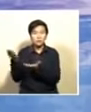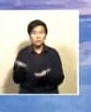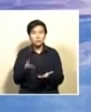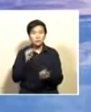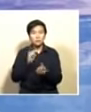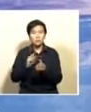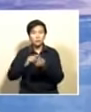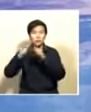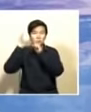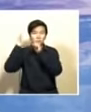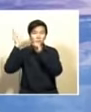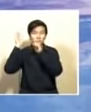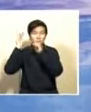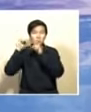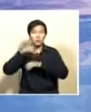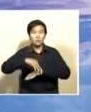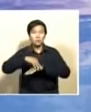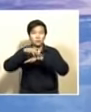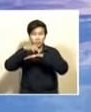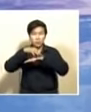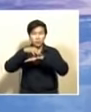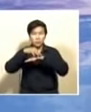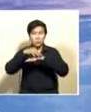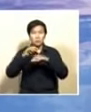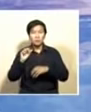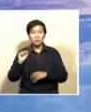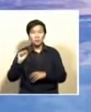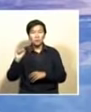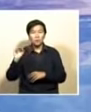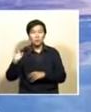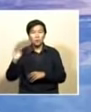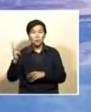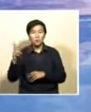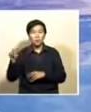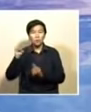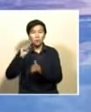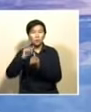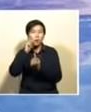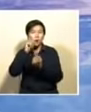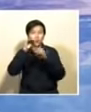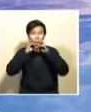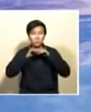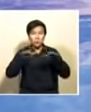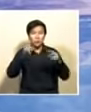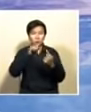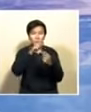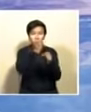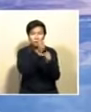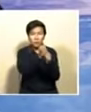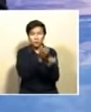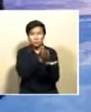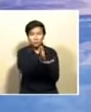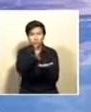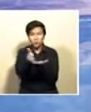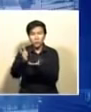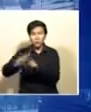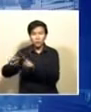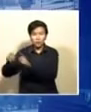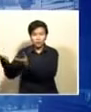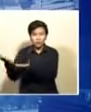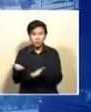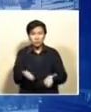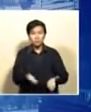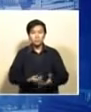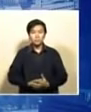ฆษกสบค.นะคะนายแพทย์ทวีสินวิษณุโยธินแถลงเรื่องของความคืบหน้าการทำงานด้านต่างๆเรียนเชิญค่ะ